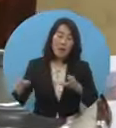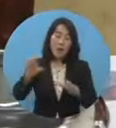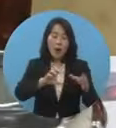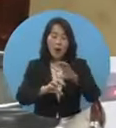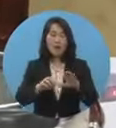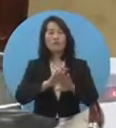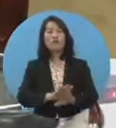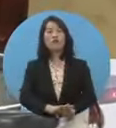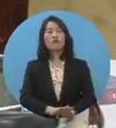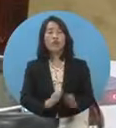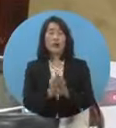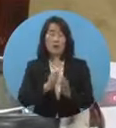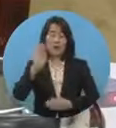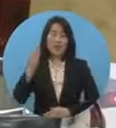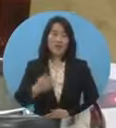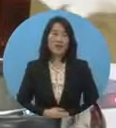완성됩니다